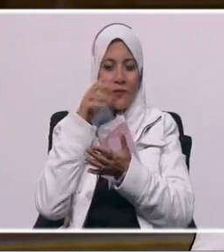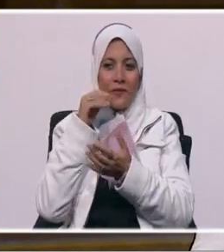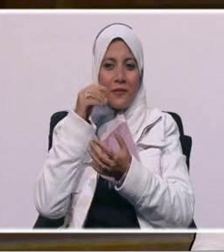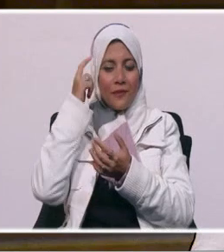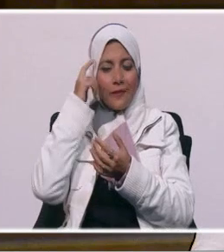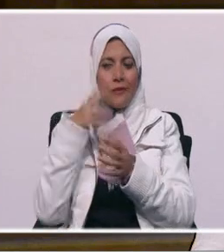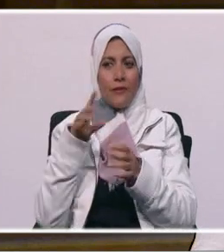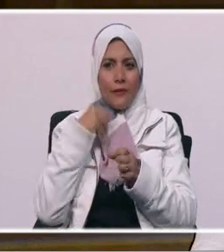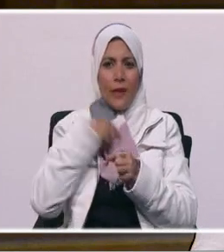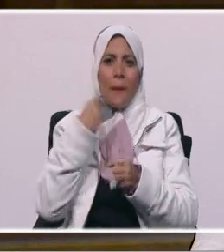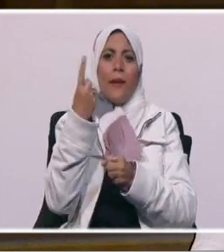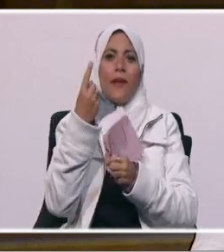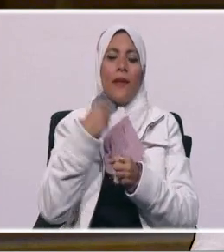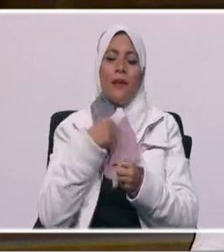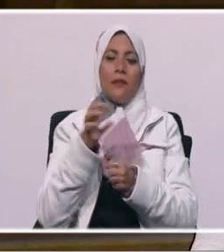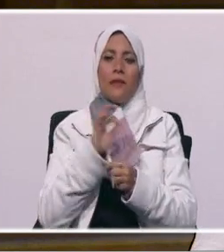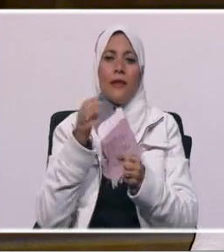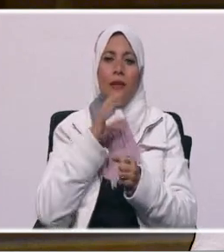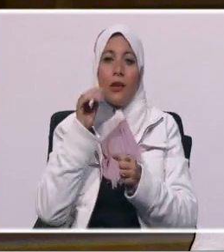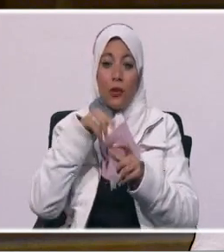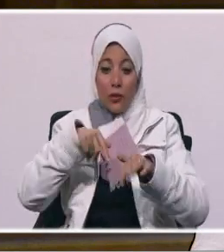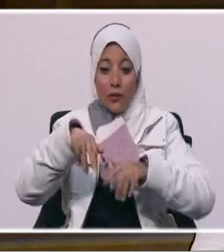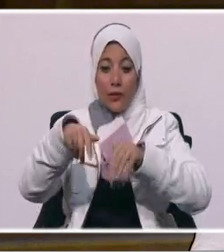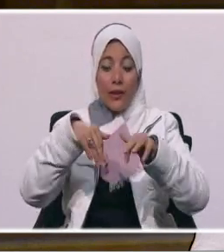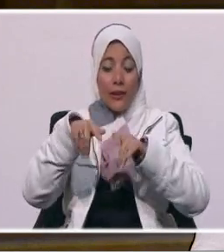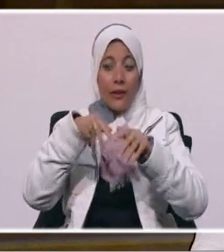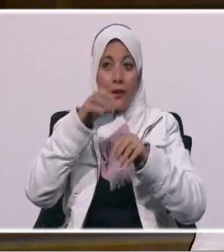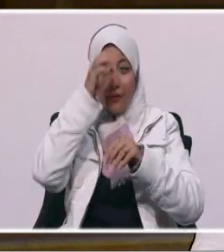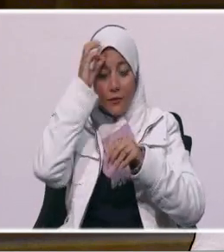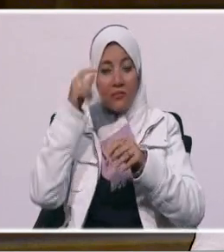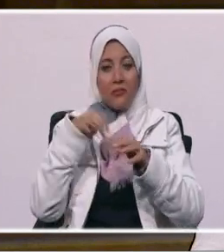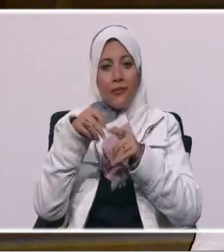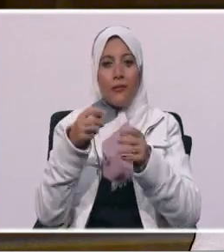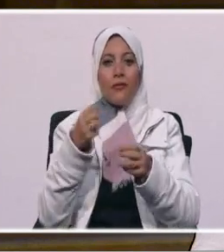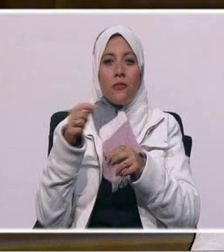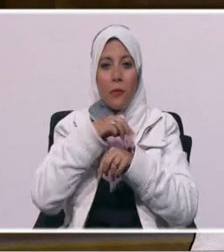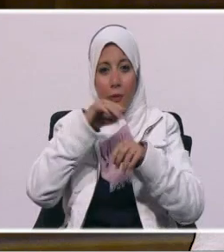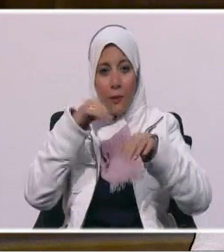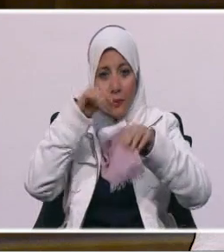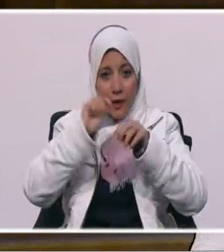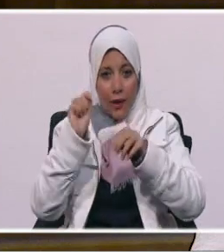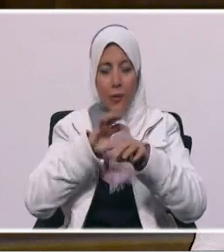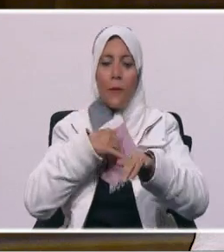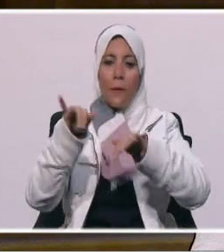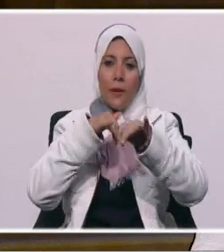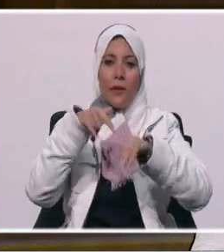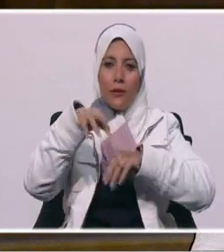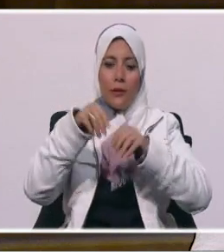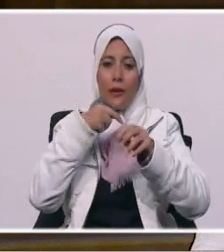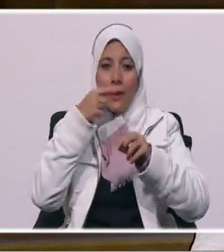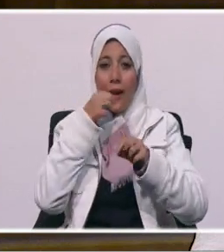وتمردها كلمه السر في شخصيتها. خطواتها محسوبه بالقلم والمسطره، وبتصنع